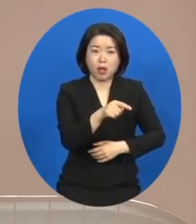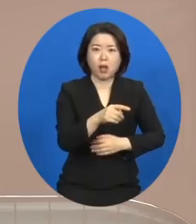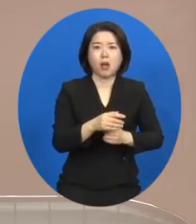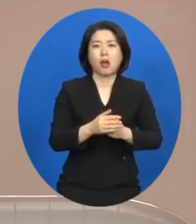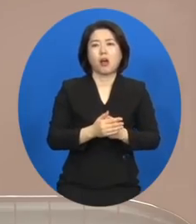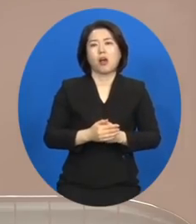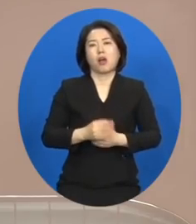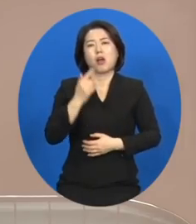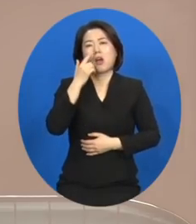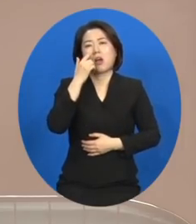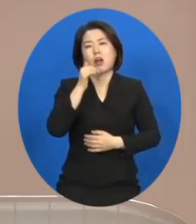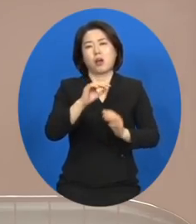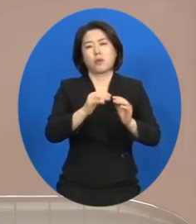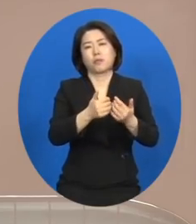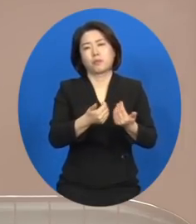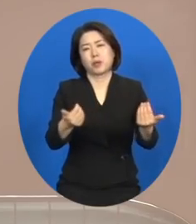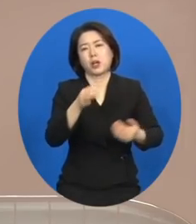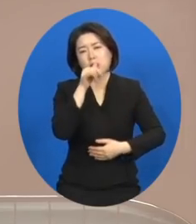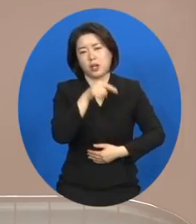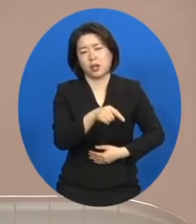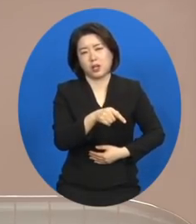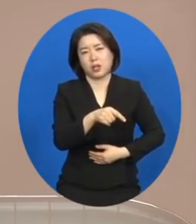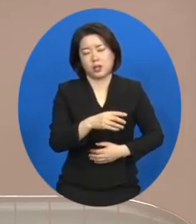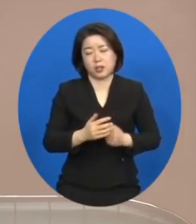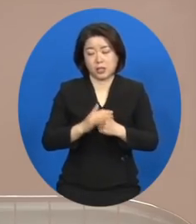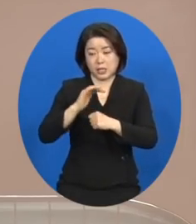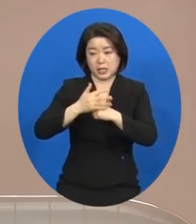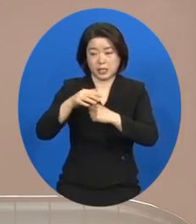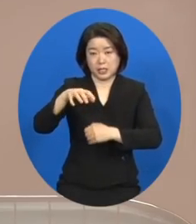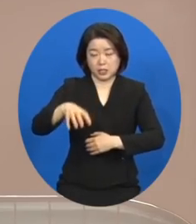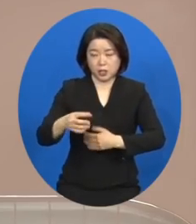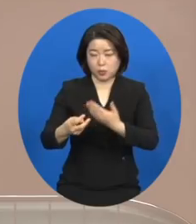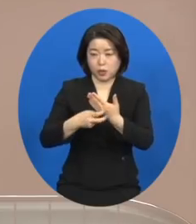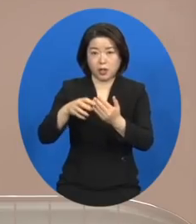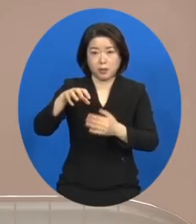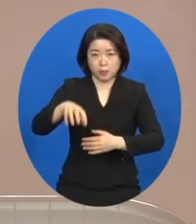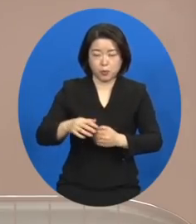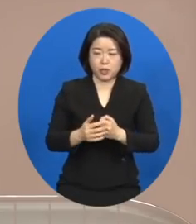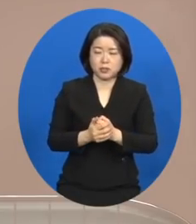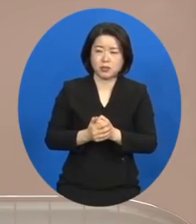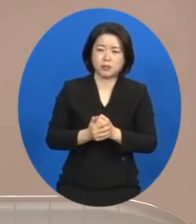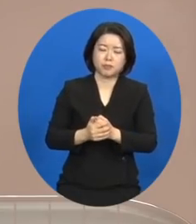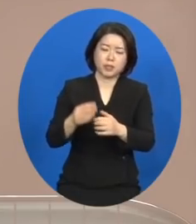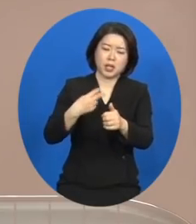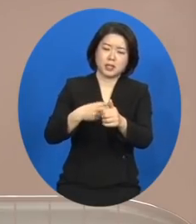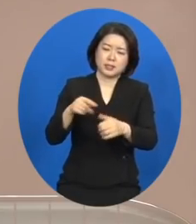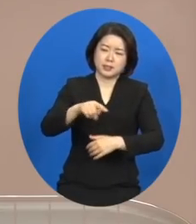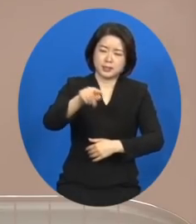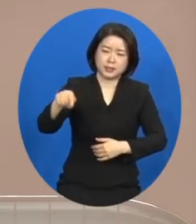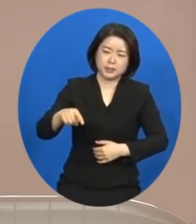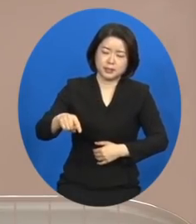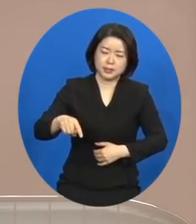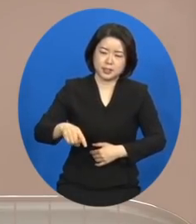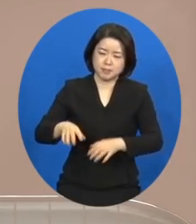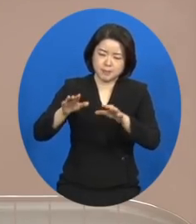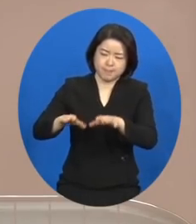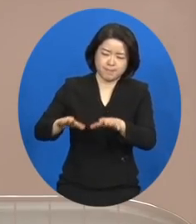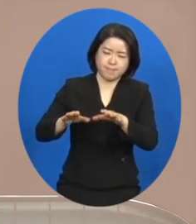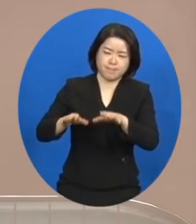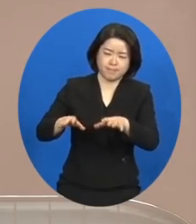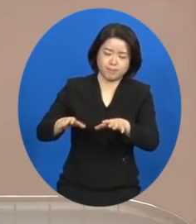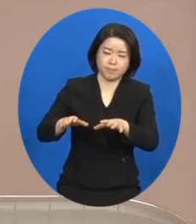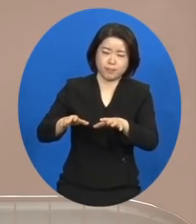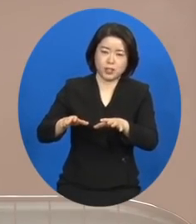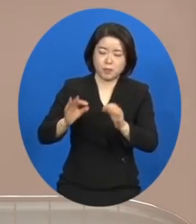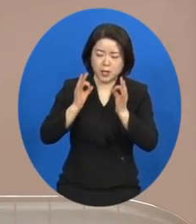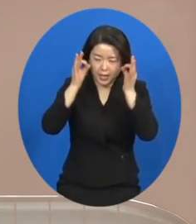거예요. 대구에 있는 병원에서 그 의사들이 할아버님을 살리려고 온갖 노력을 했지만